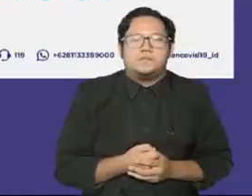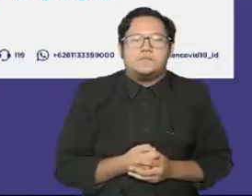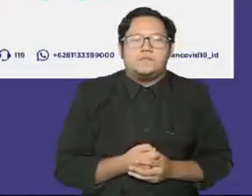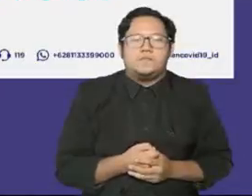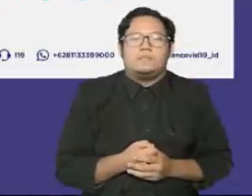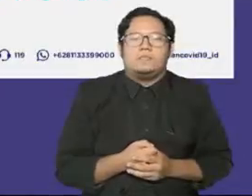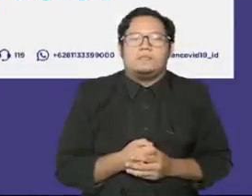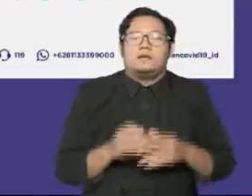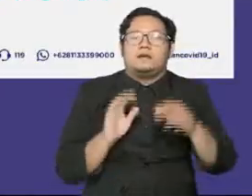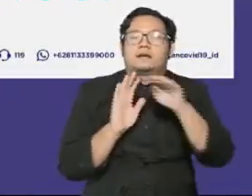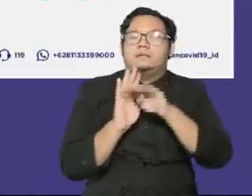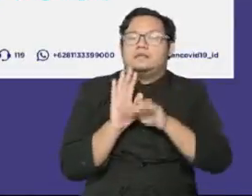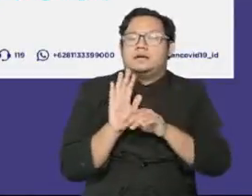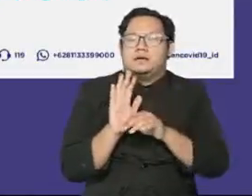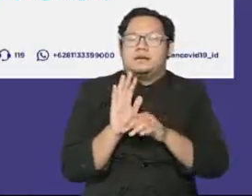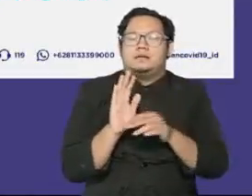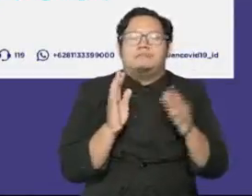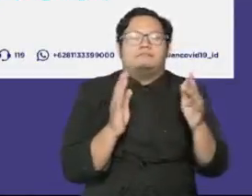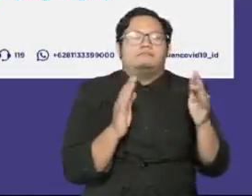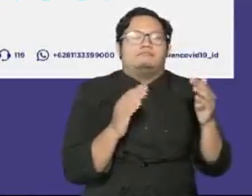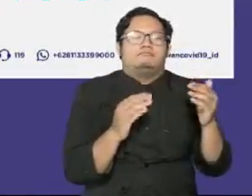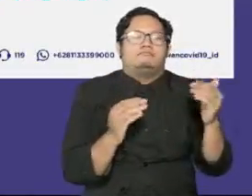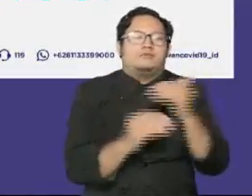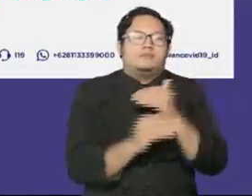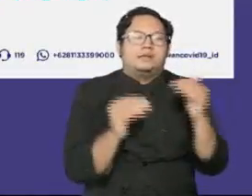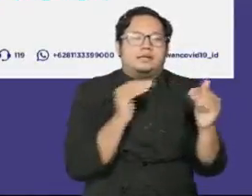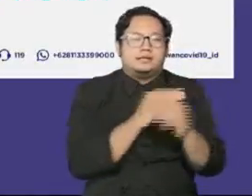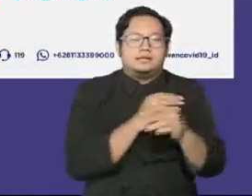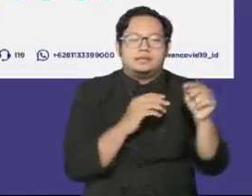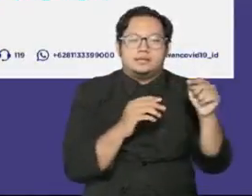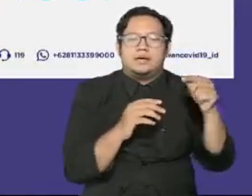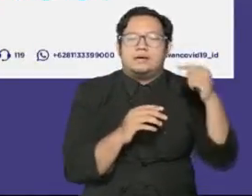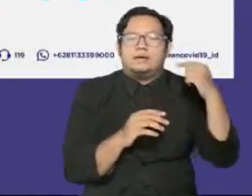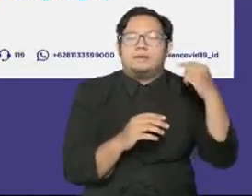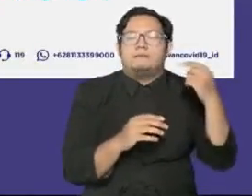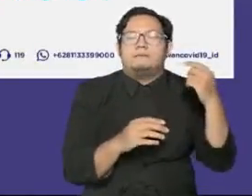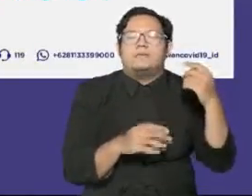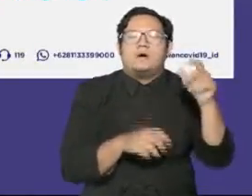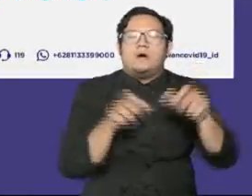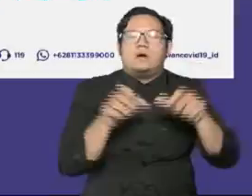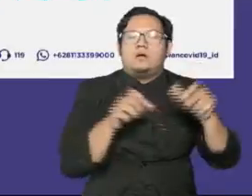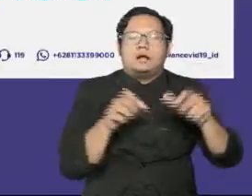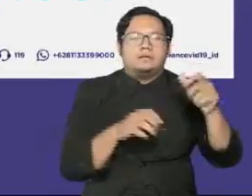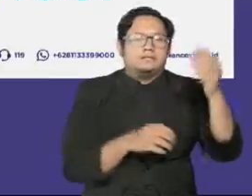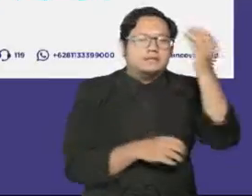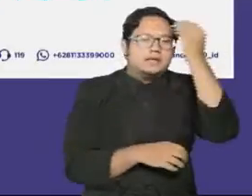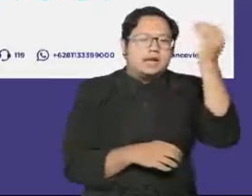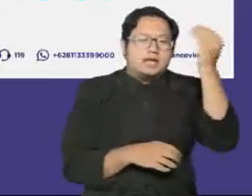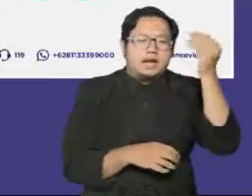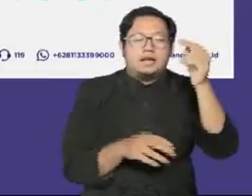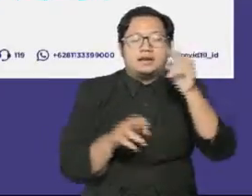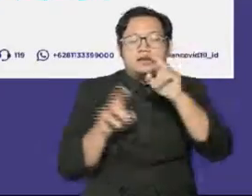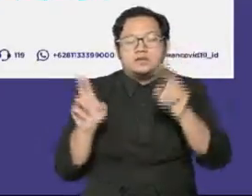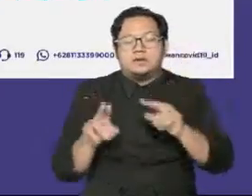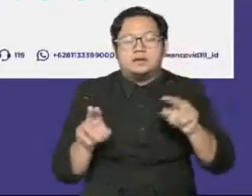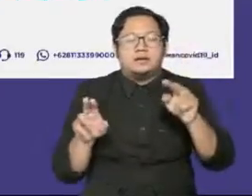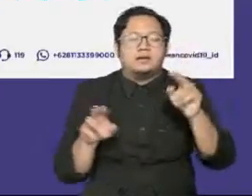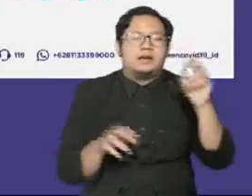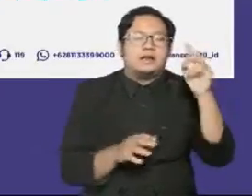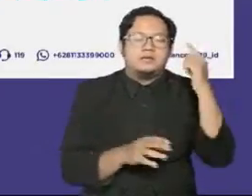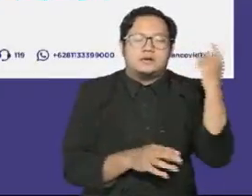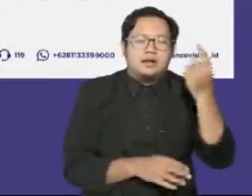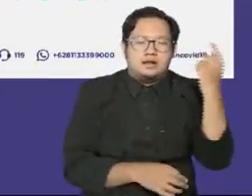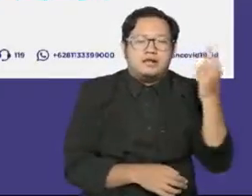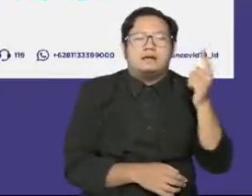mobilitas pelaku perjalanan nasional dan internasional terbaru ialah dengan dirilisnya addendum kedua